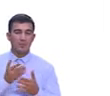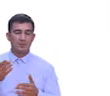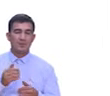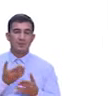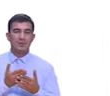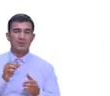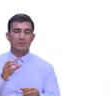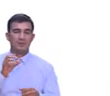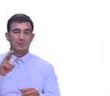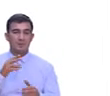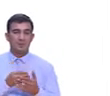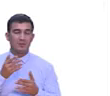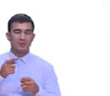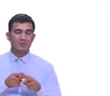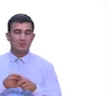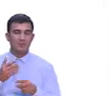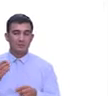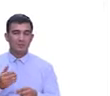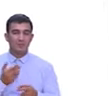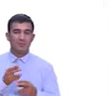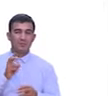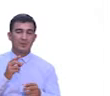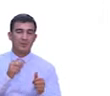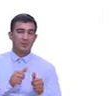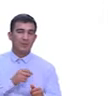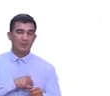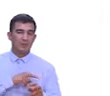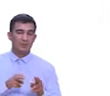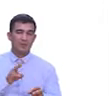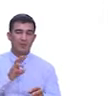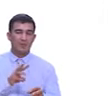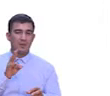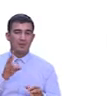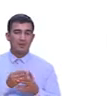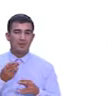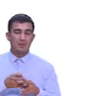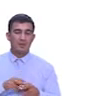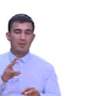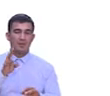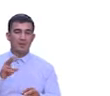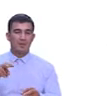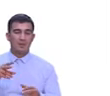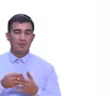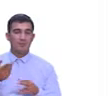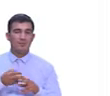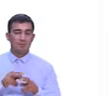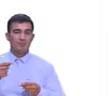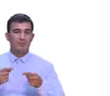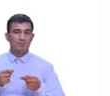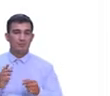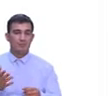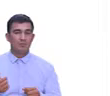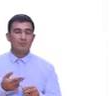va C D kesmani taqqoslashimiz kerak. B ko'rinishda esa M N kesma va L N kesmani taqqoslashimiz